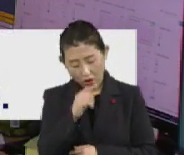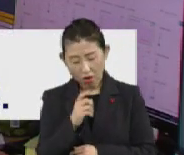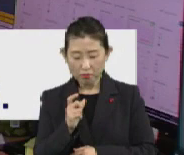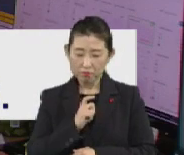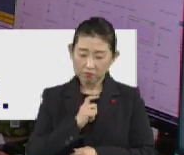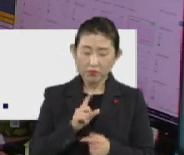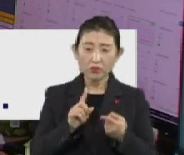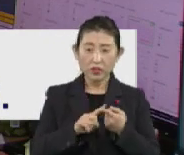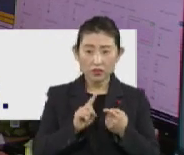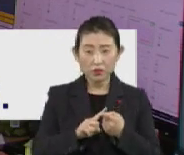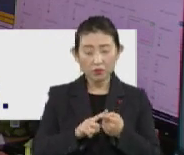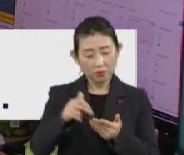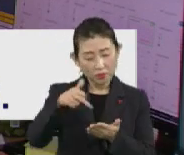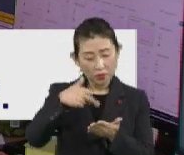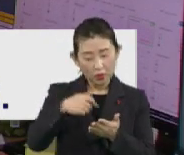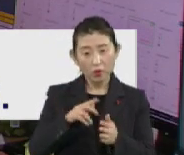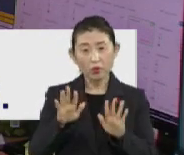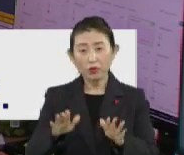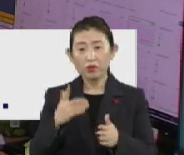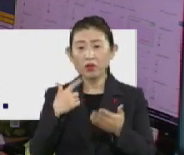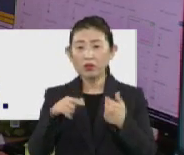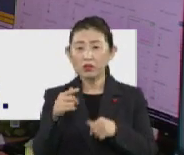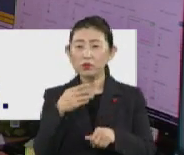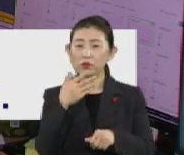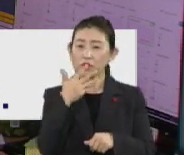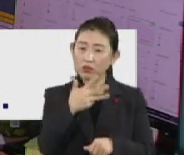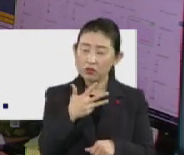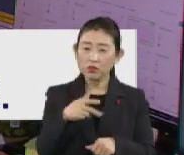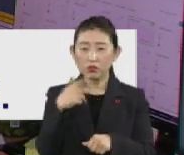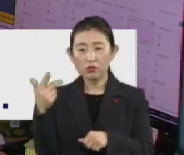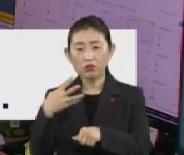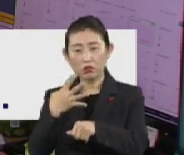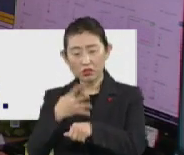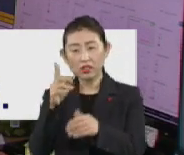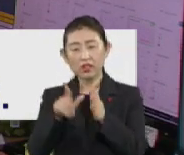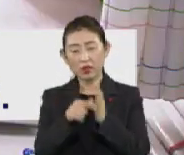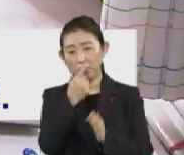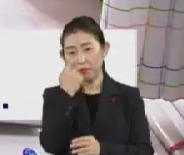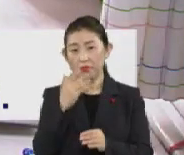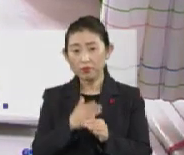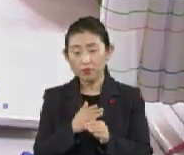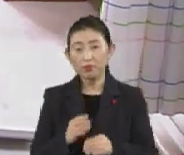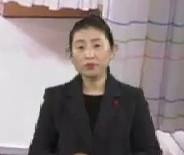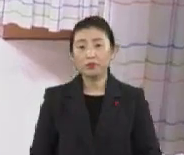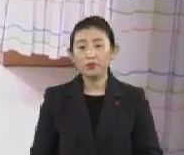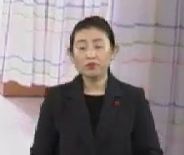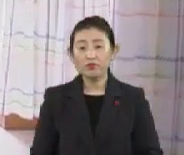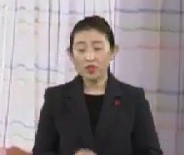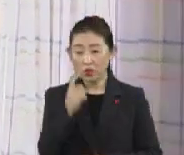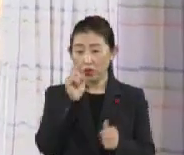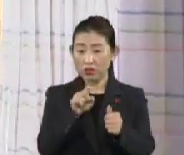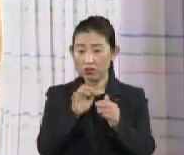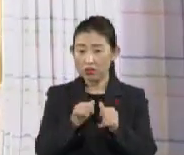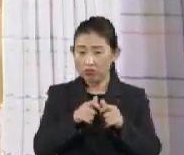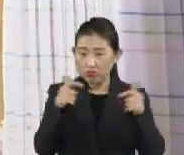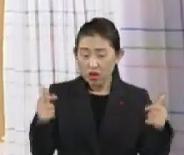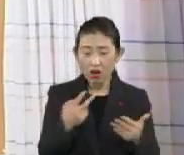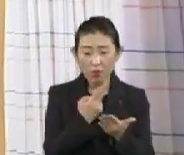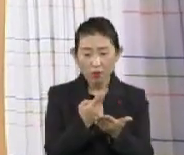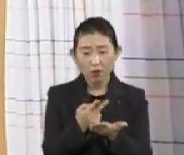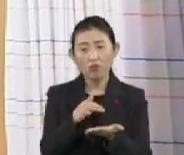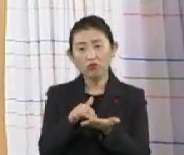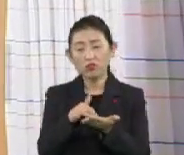오후 오전 8시, 오후 4시 두 번 저희가 모니터를 체크하고 있거든요. 확진자 증가에 따라 병상 수요도